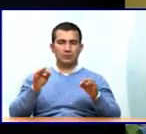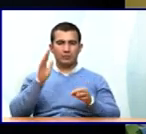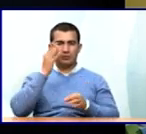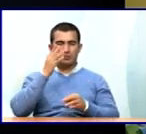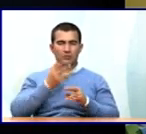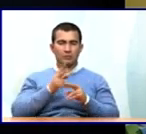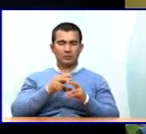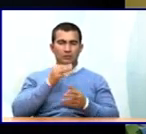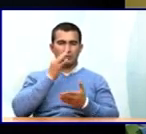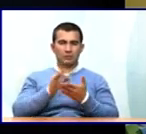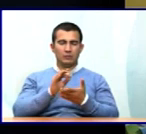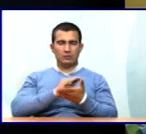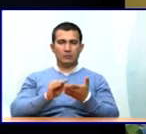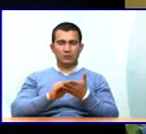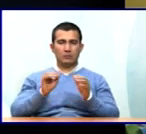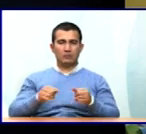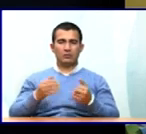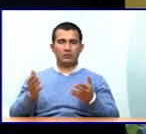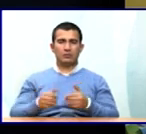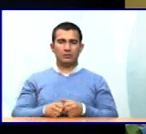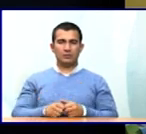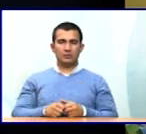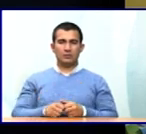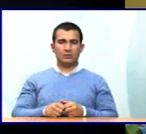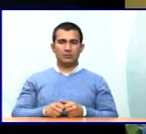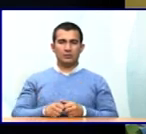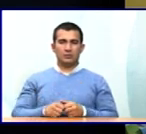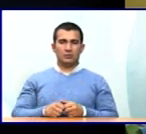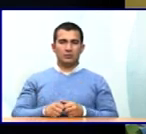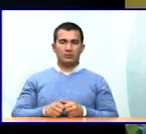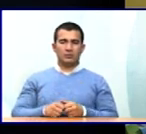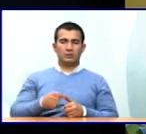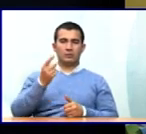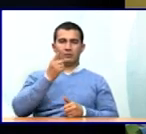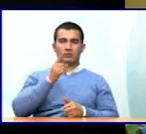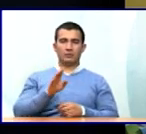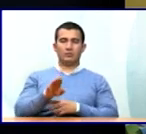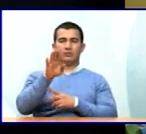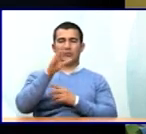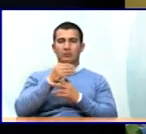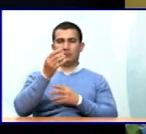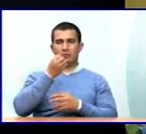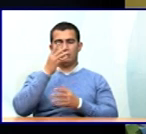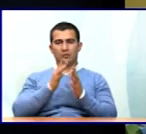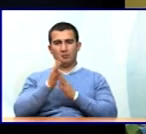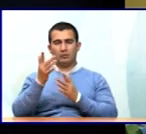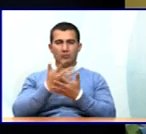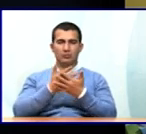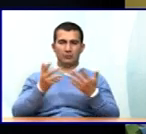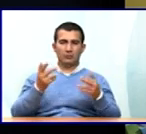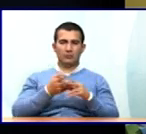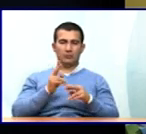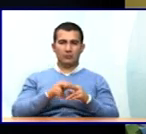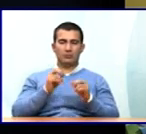joyga javobimizni yozma bayon qilishimiz kerak ekan. Bir qiyalikdagi o'simliklar boshqa qiyalikdagi o'simliklardan